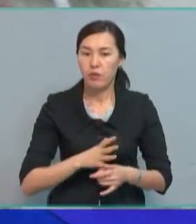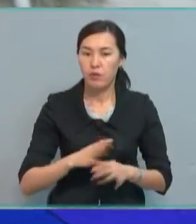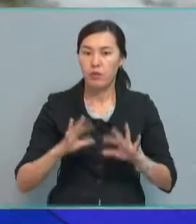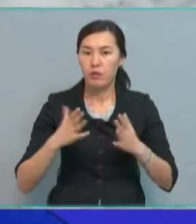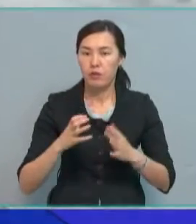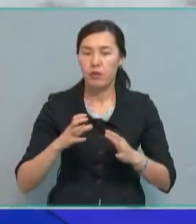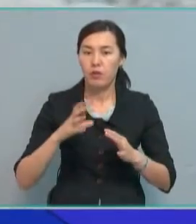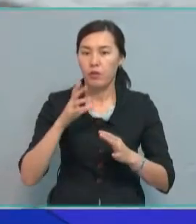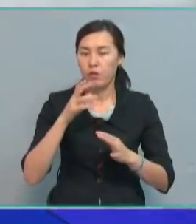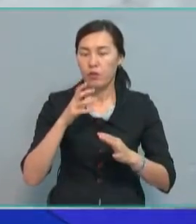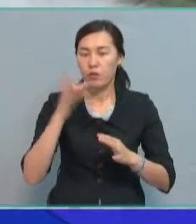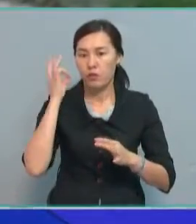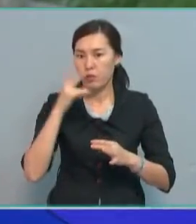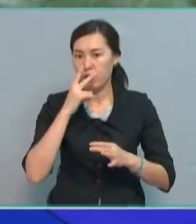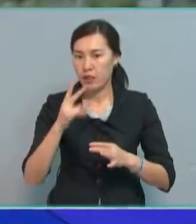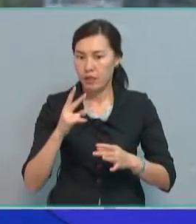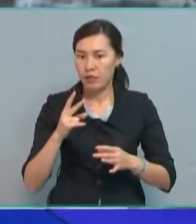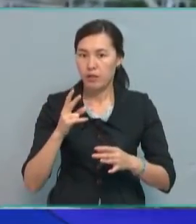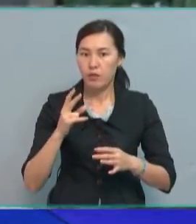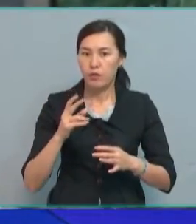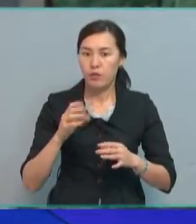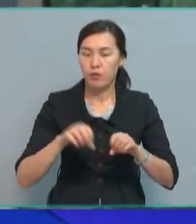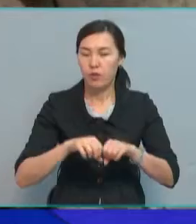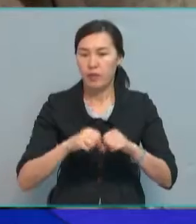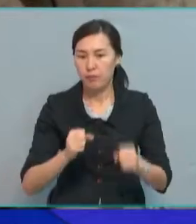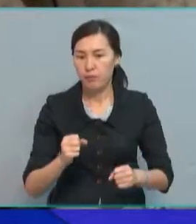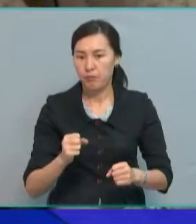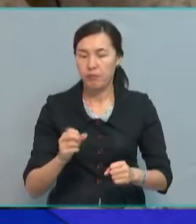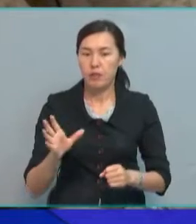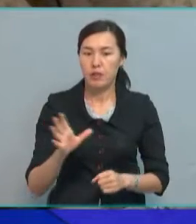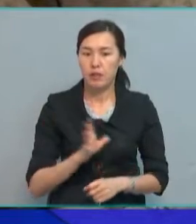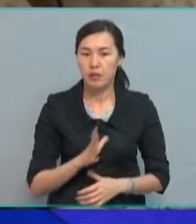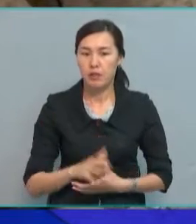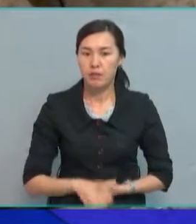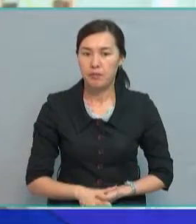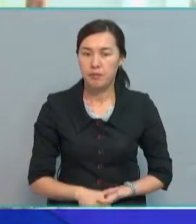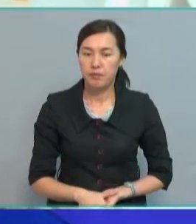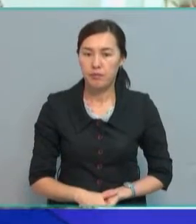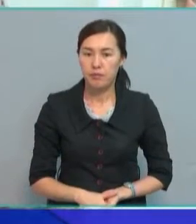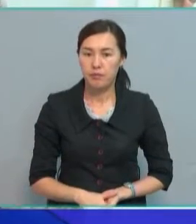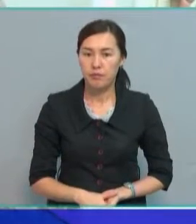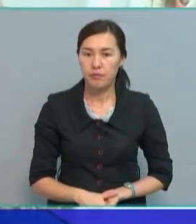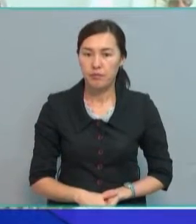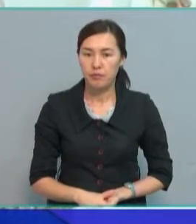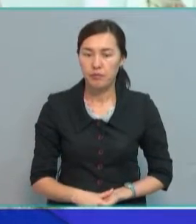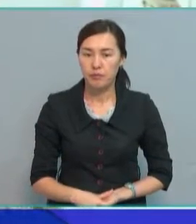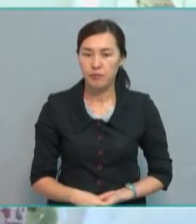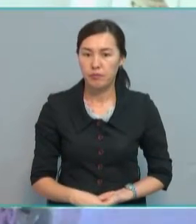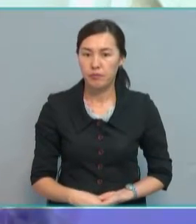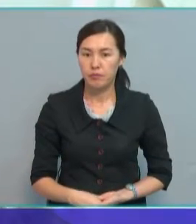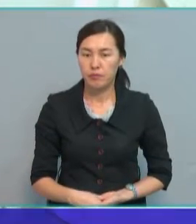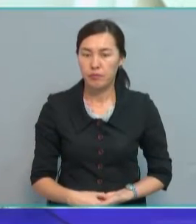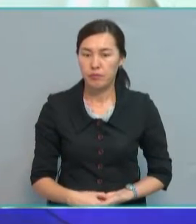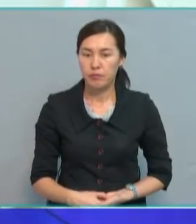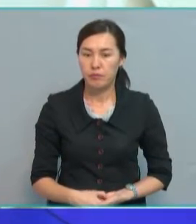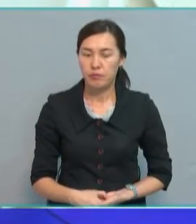Кенет гүрс еткен дауыстан секем алып сыртқа шықса, қорасы көз алдында құлап жатыр. Сәл басылғанда арт жақтан етік киіп